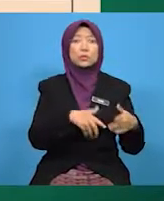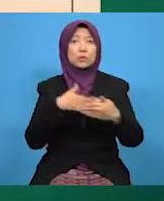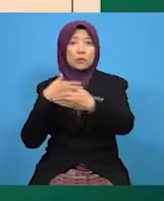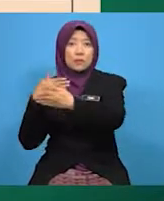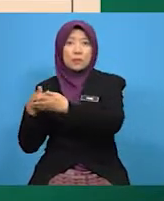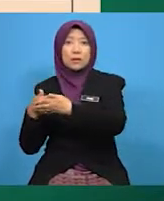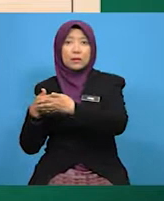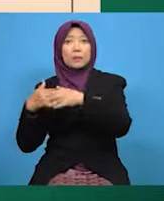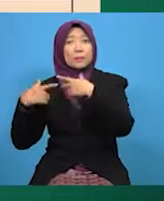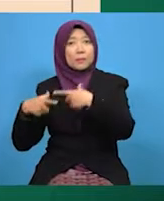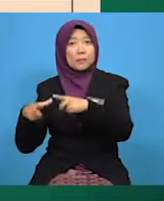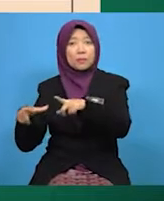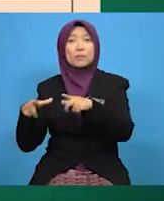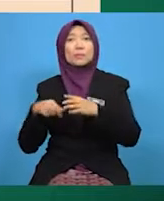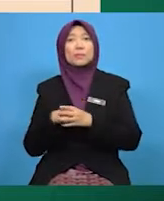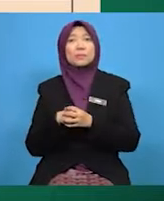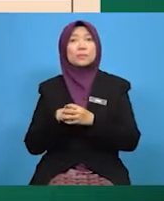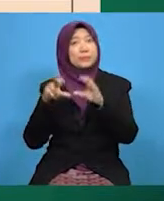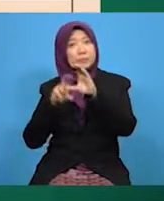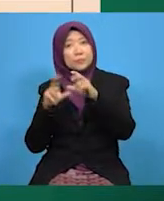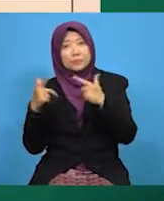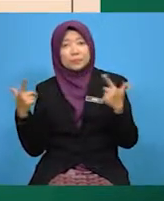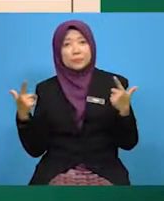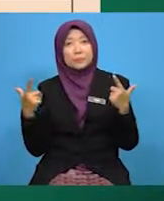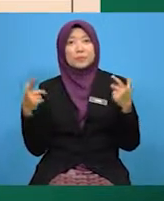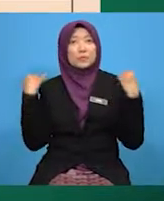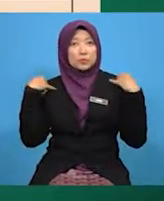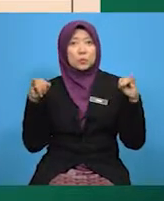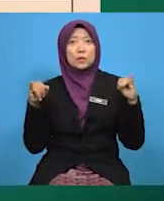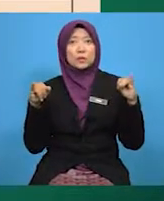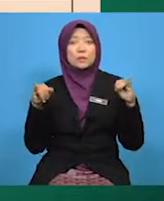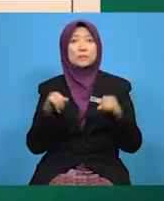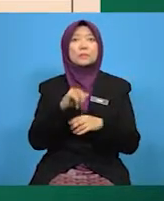menghasilkan perabot seterusnya dijual di kedai perabot ialah